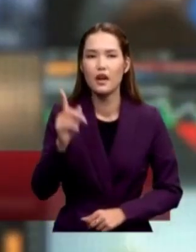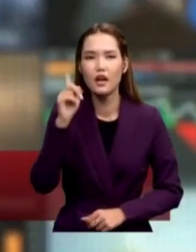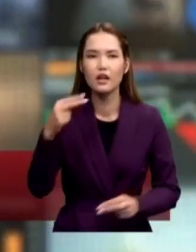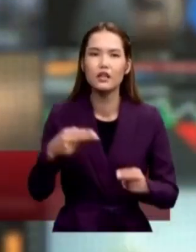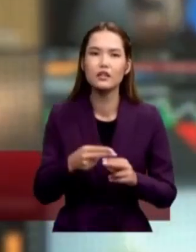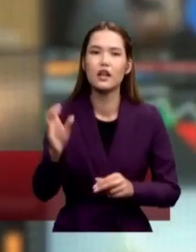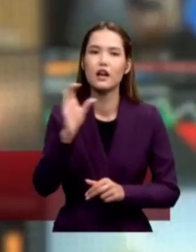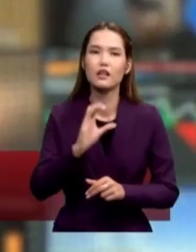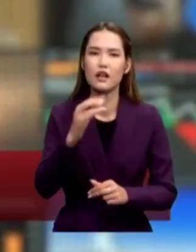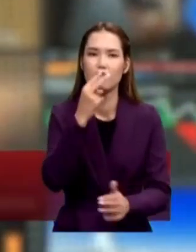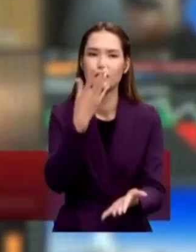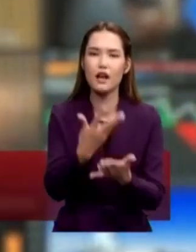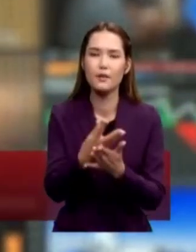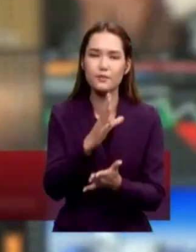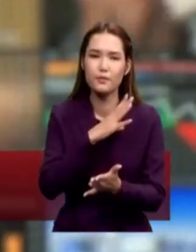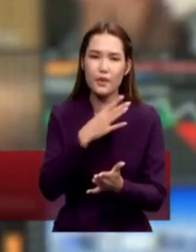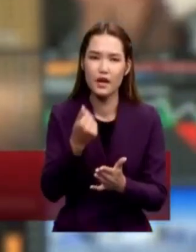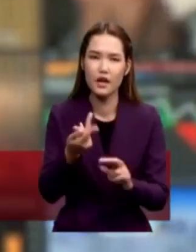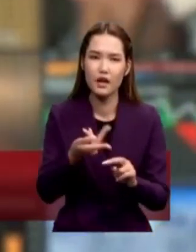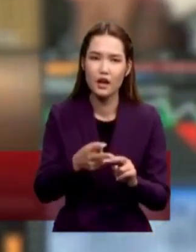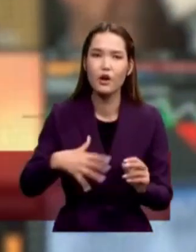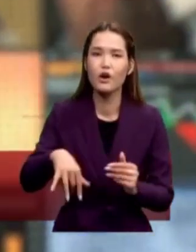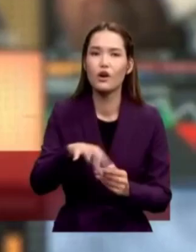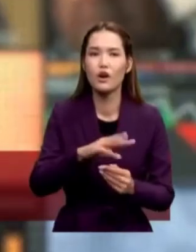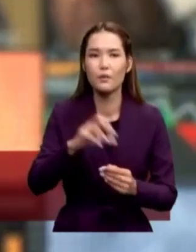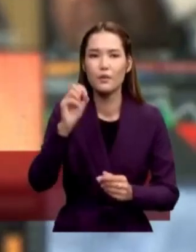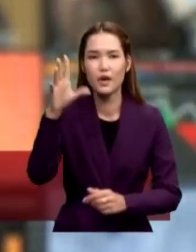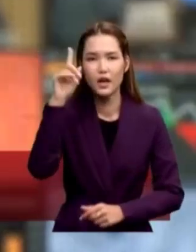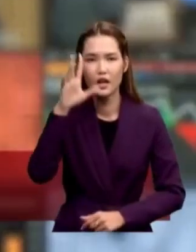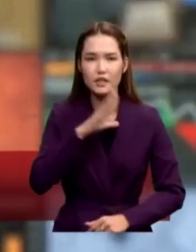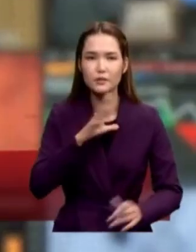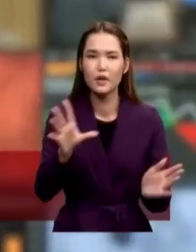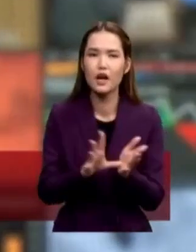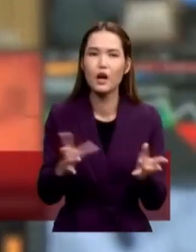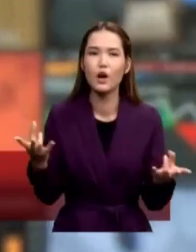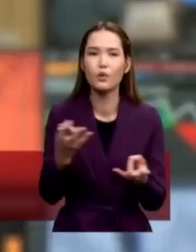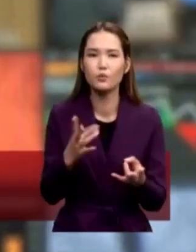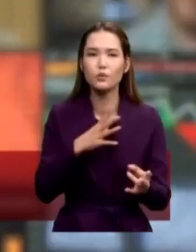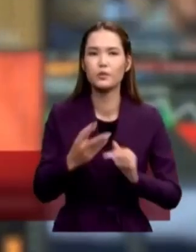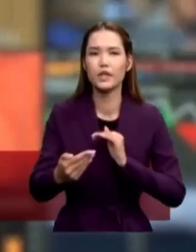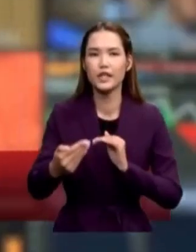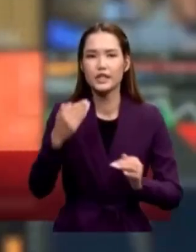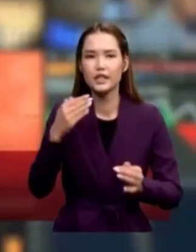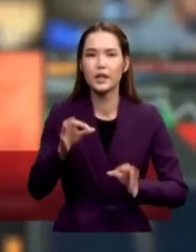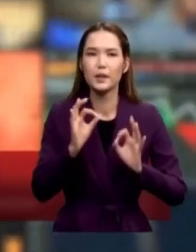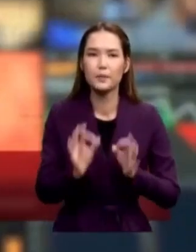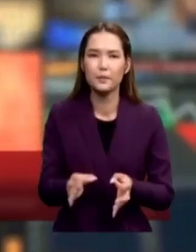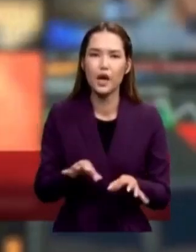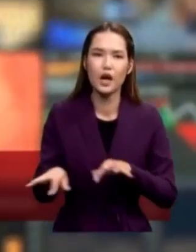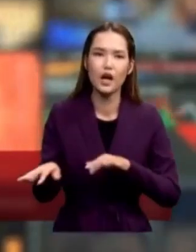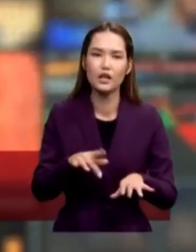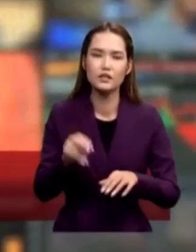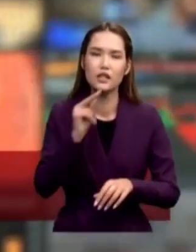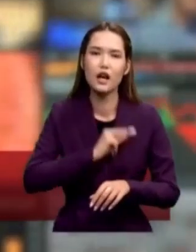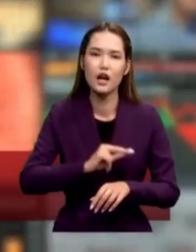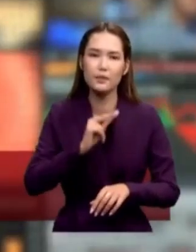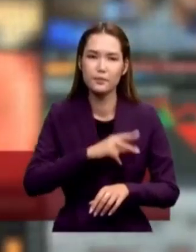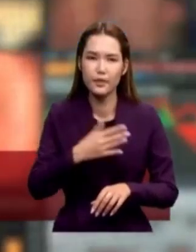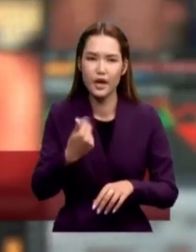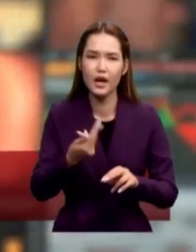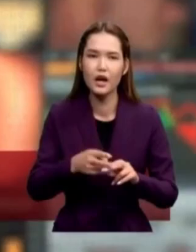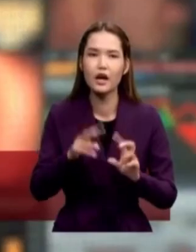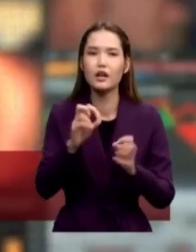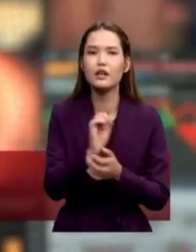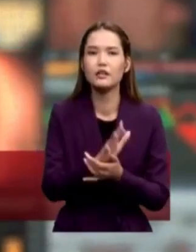и на сентябрьских показателях. Всего этого, как отметили энергетики, можно было избежать при правильной организации работы.